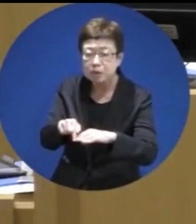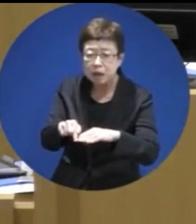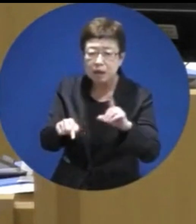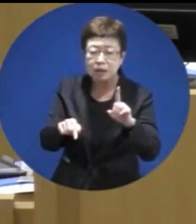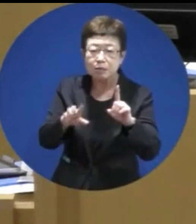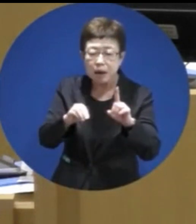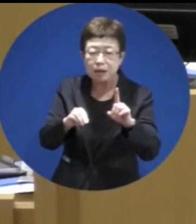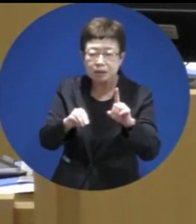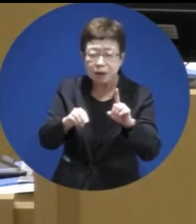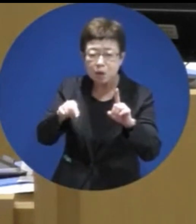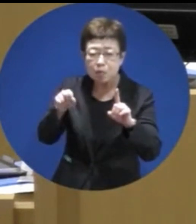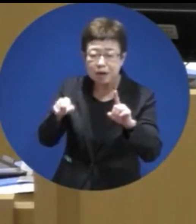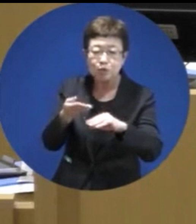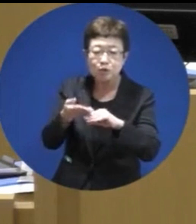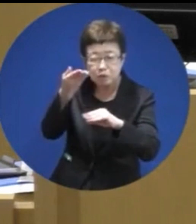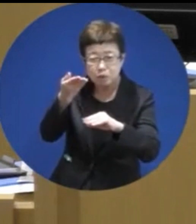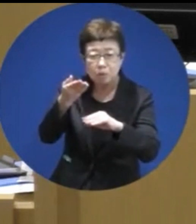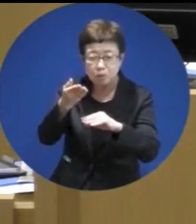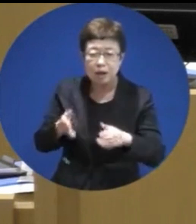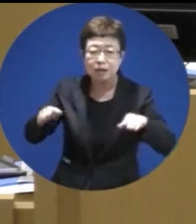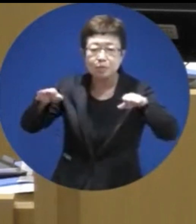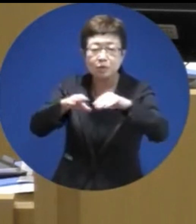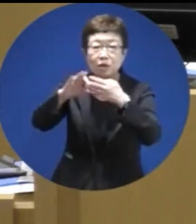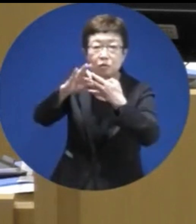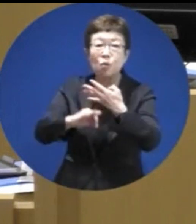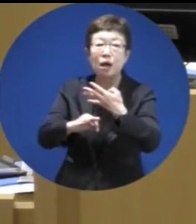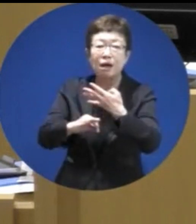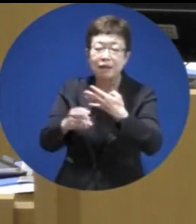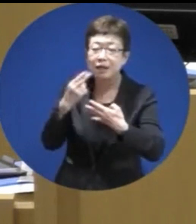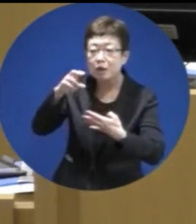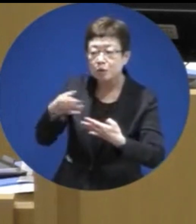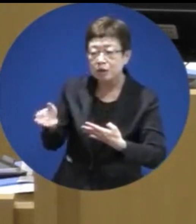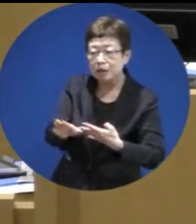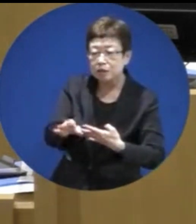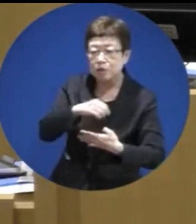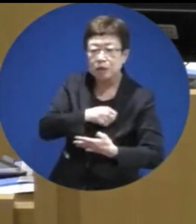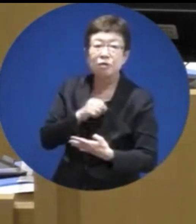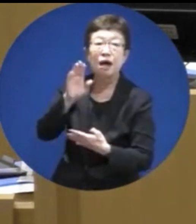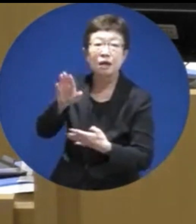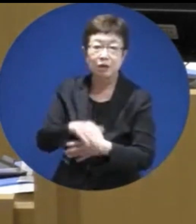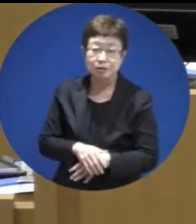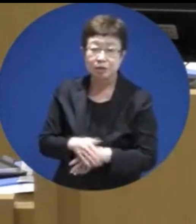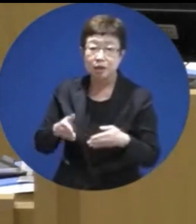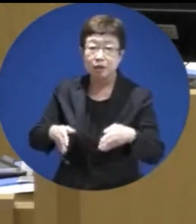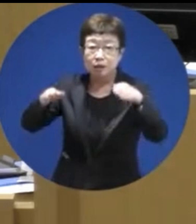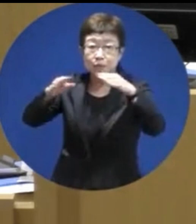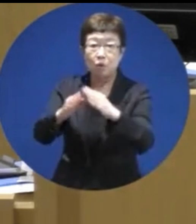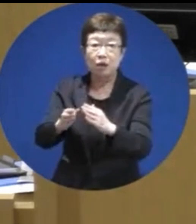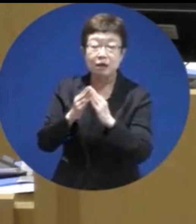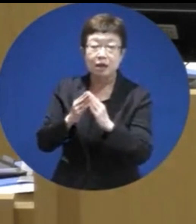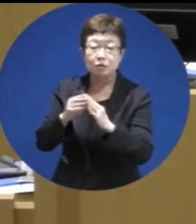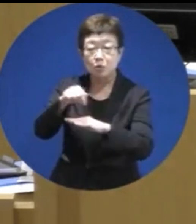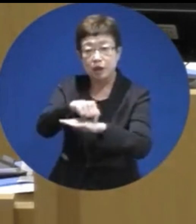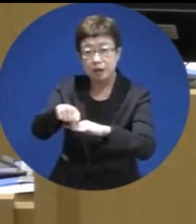1万平方メートルを超える大規模建築物には、条例により公衆喫煙所の設置を義務付けており、ビル建設の計画